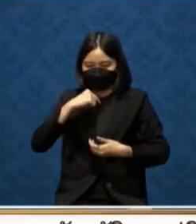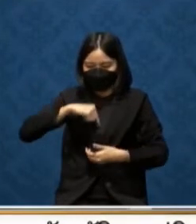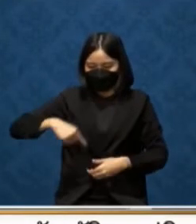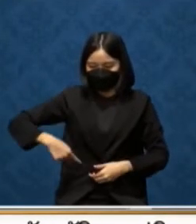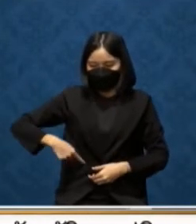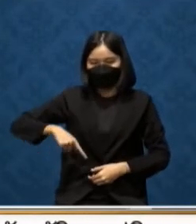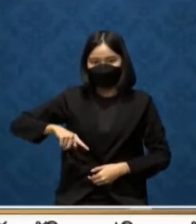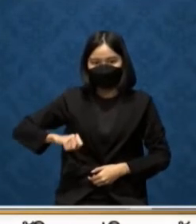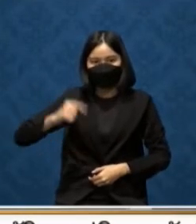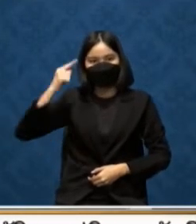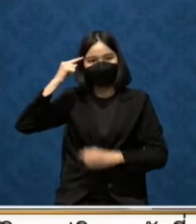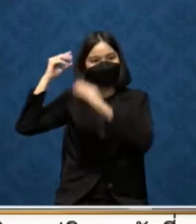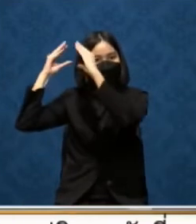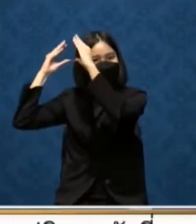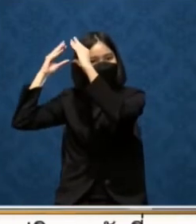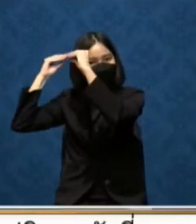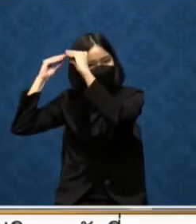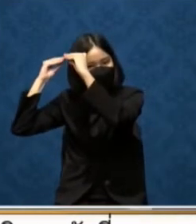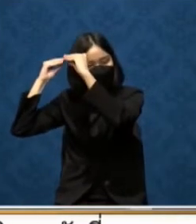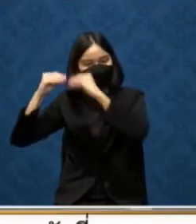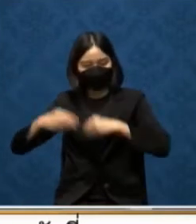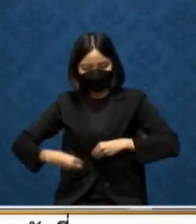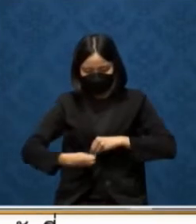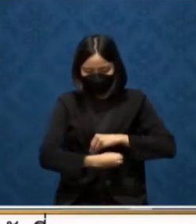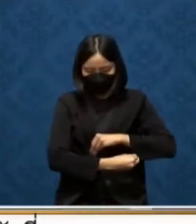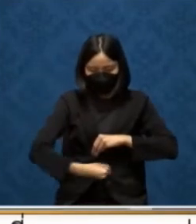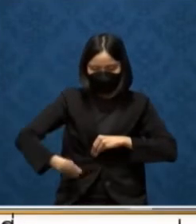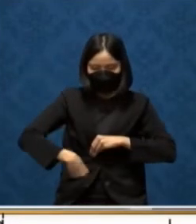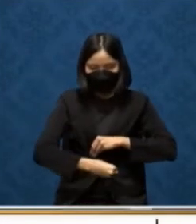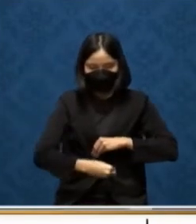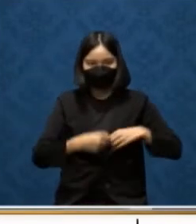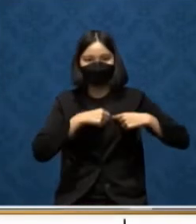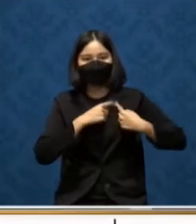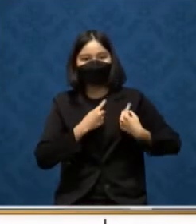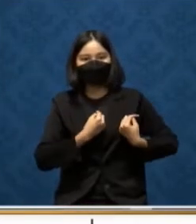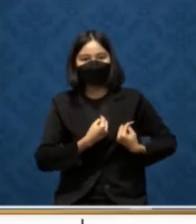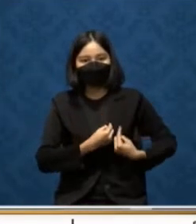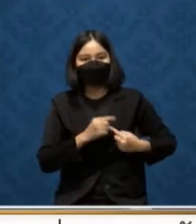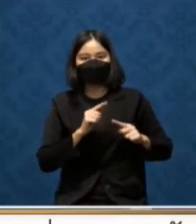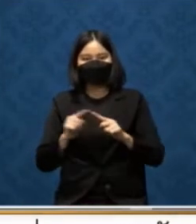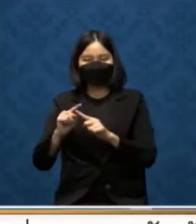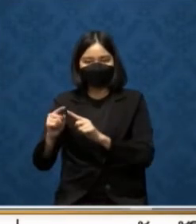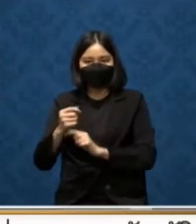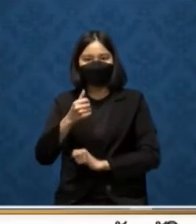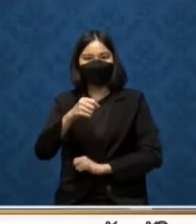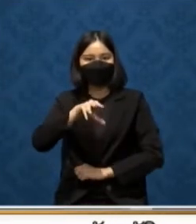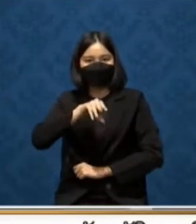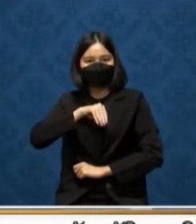กออนนเช่นหลบ Kop เค้นต้นก็idelity